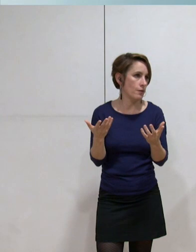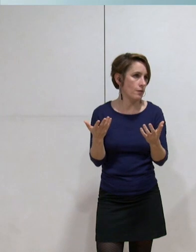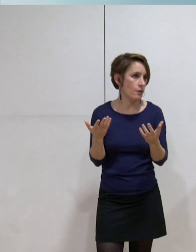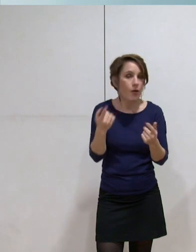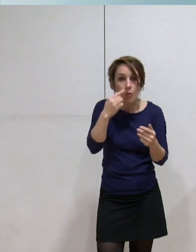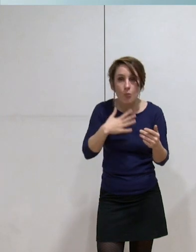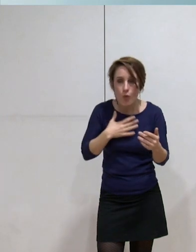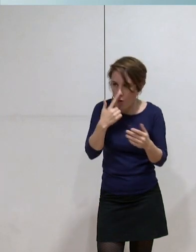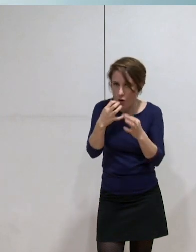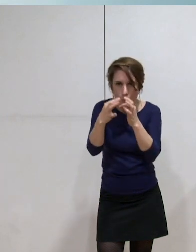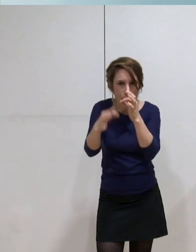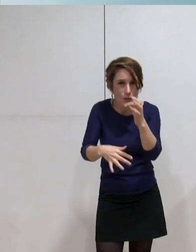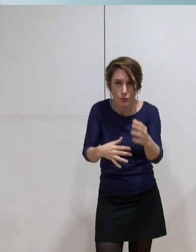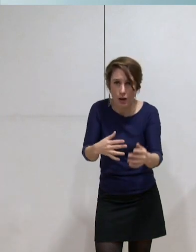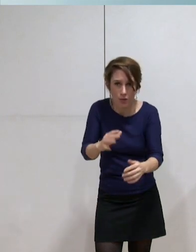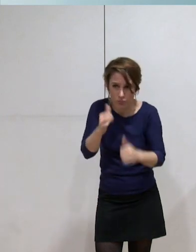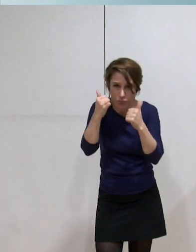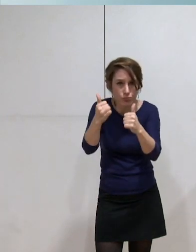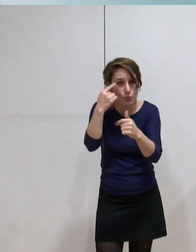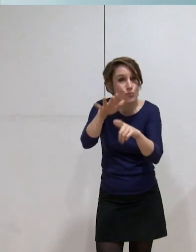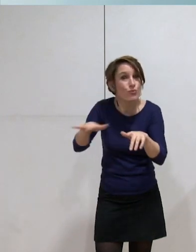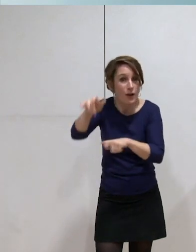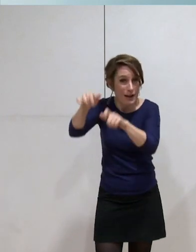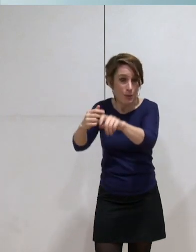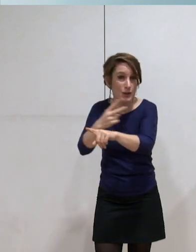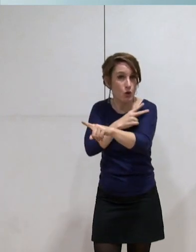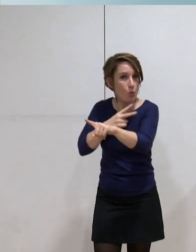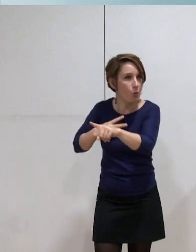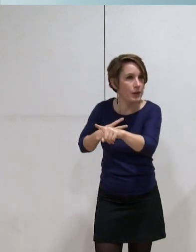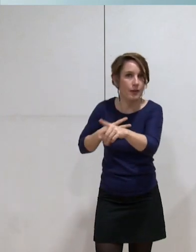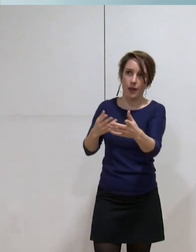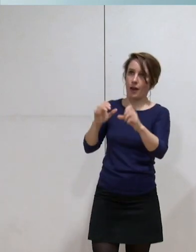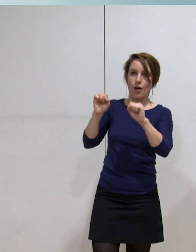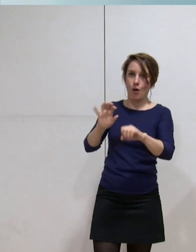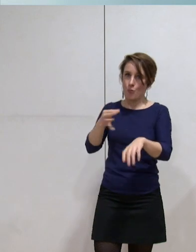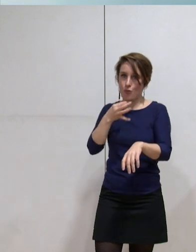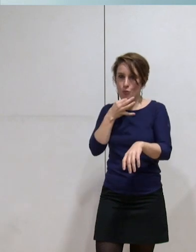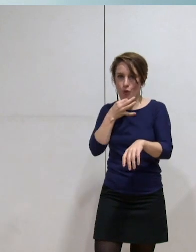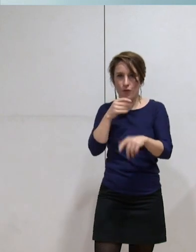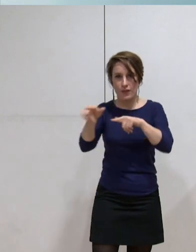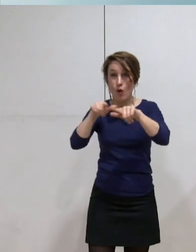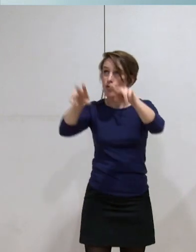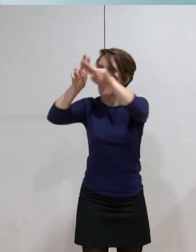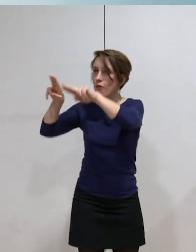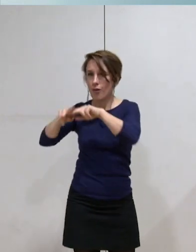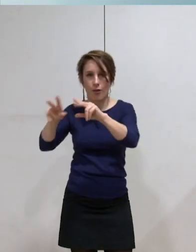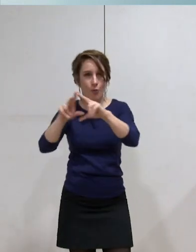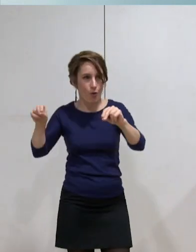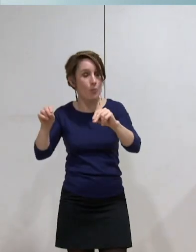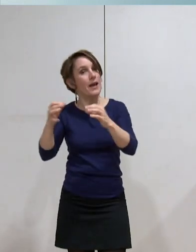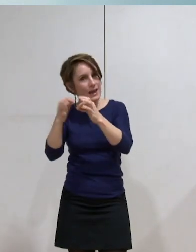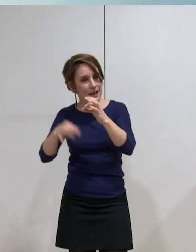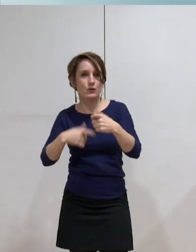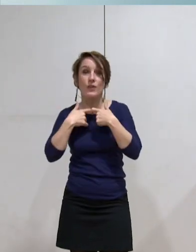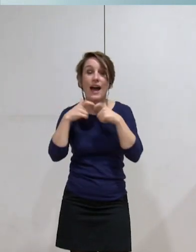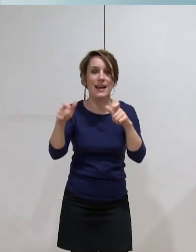profitable pour les propriétaires qui pourront ainsi peut-être réhabiliter leur logement et que c'est profitable pour l'accès au logement social dans notre